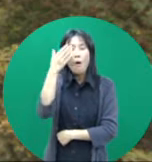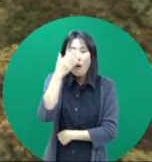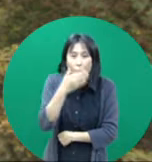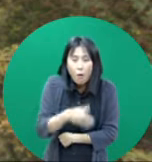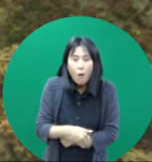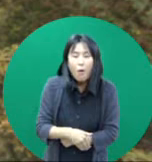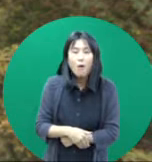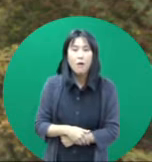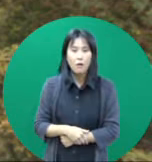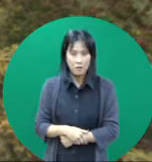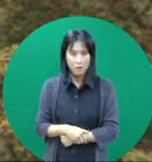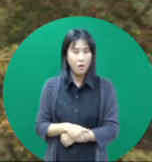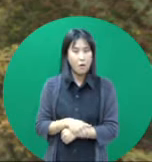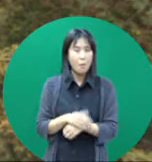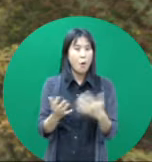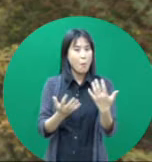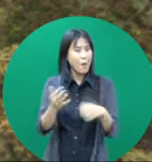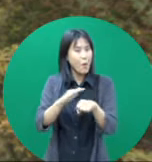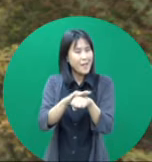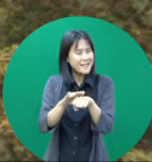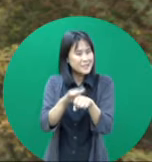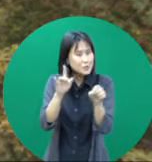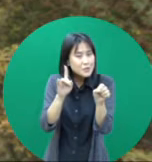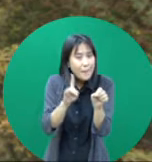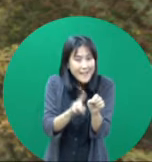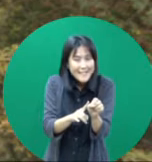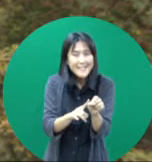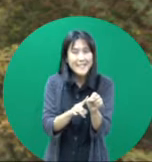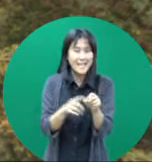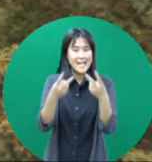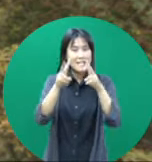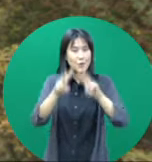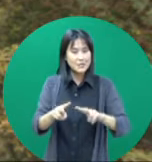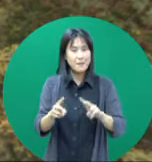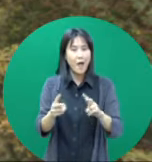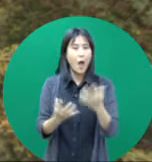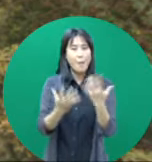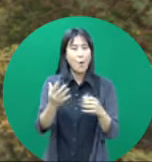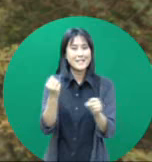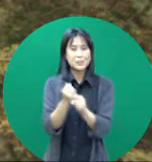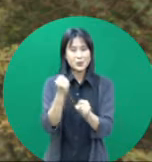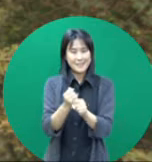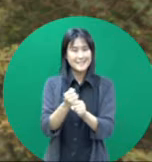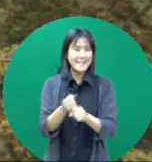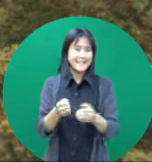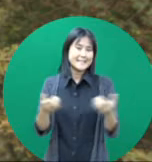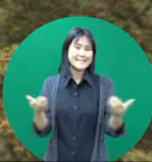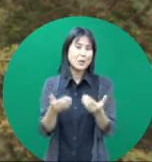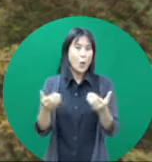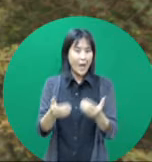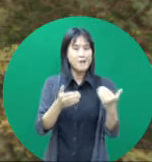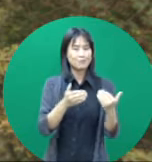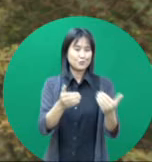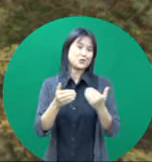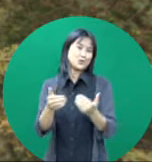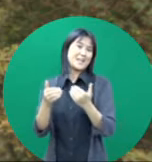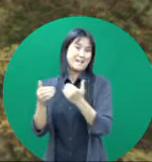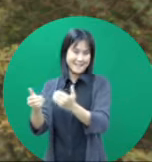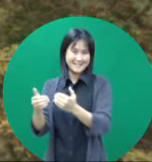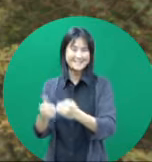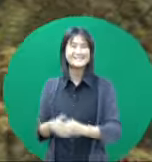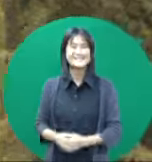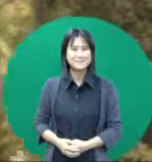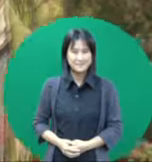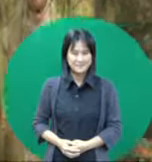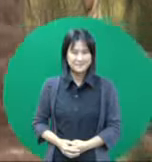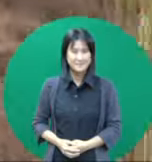関わっている森、その森を泣かさないために広島の森づくり事業が県内各地で行われているん